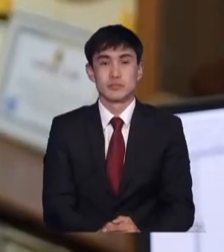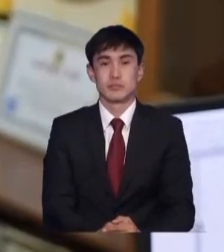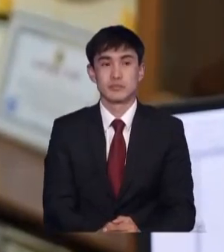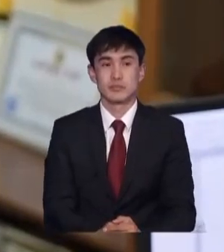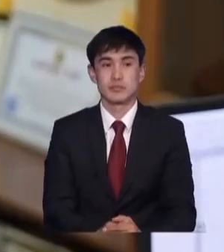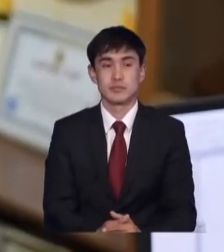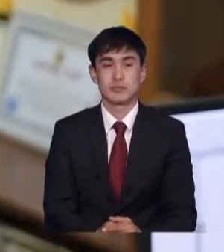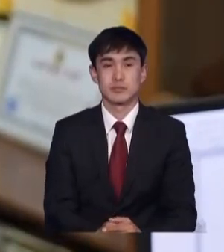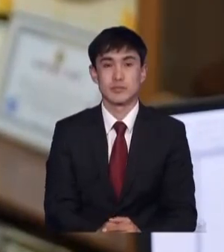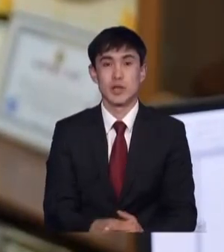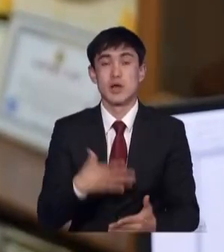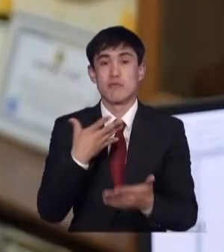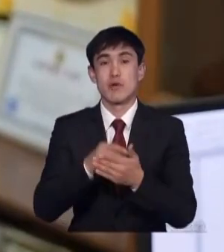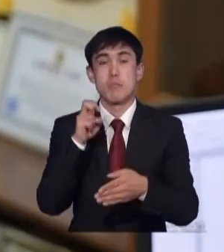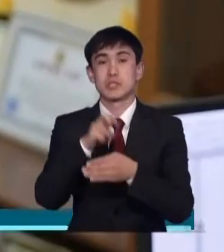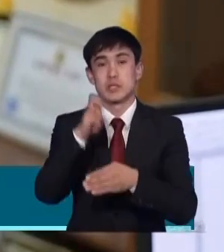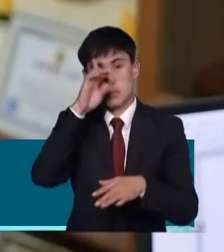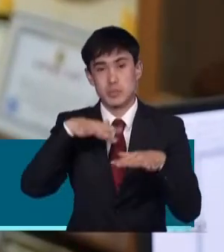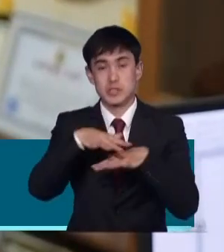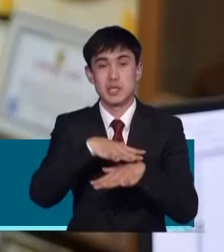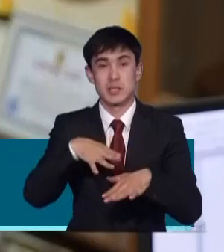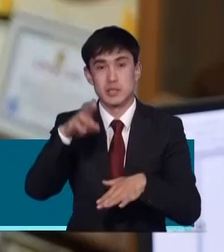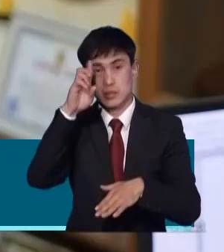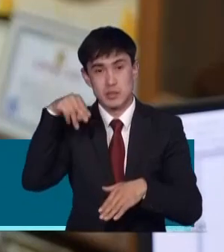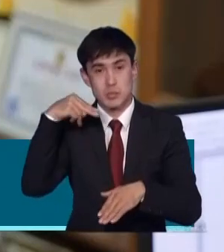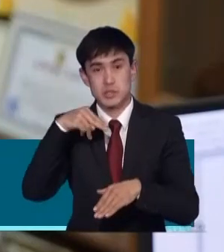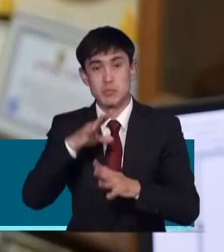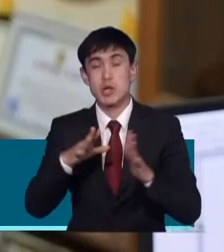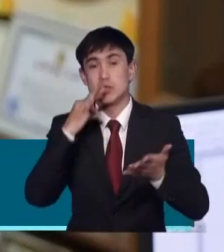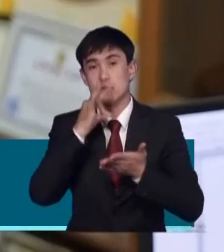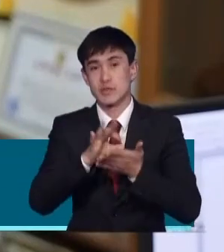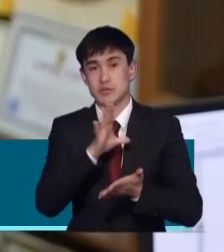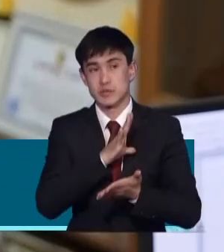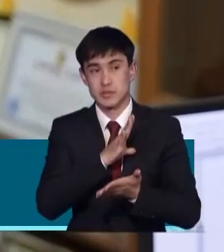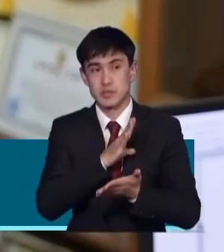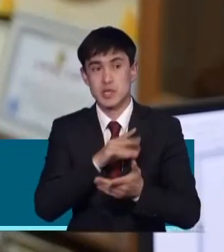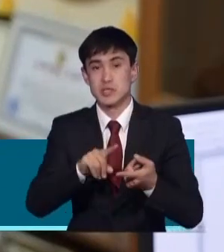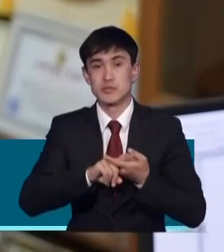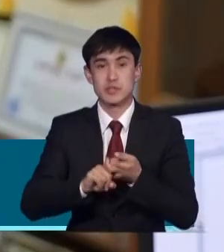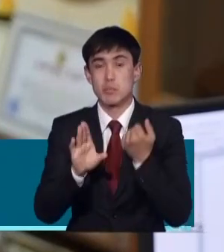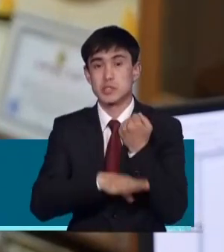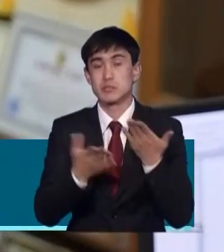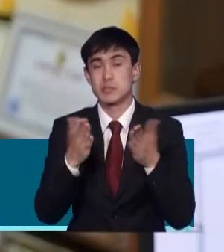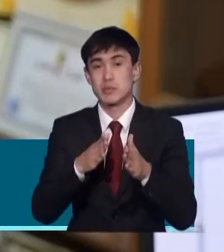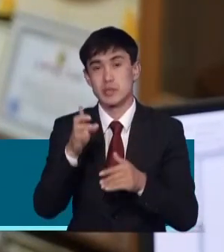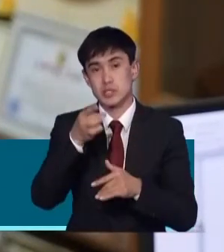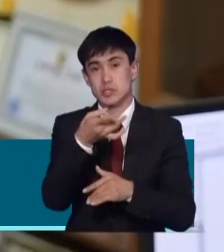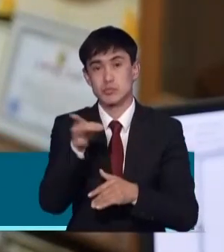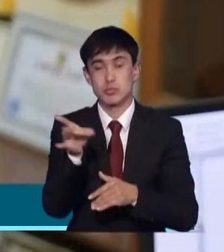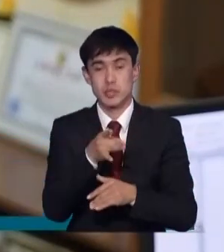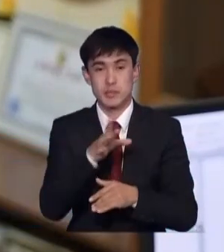государства в своём послании президент страны возложил на казахстанцев большую ответственность в связи с последними событиями в нашей